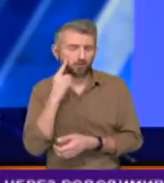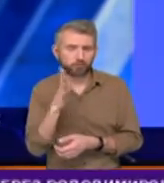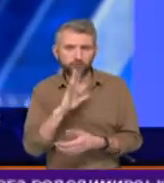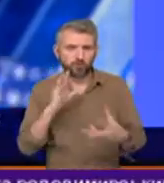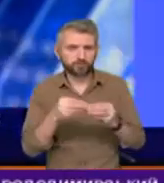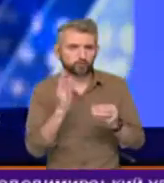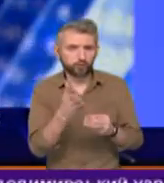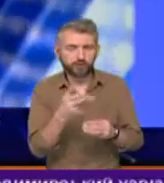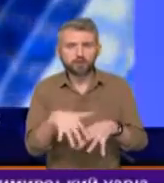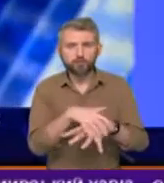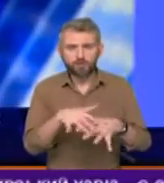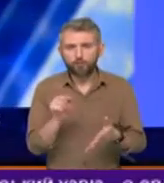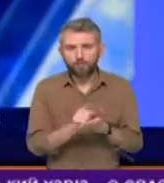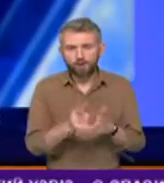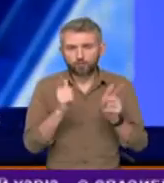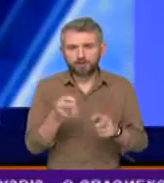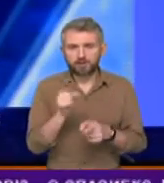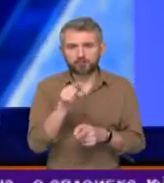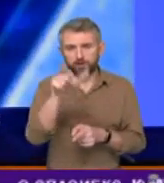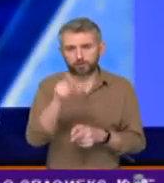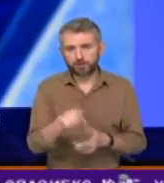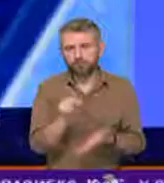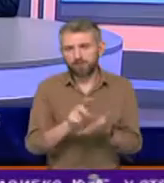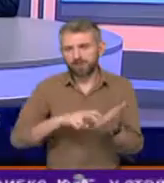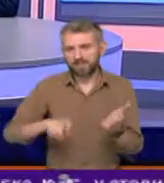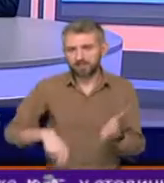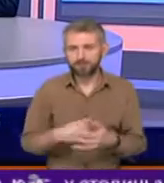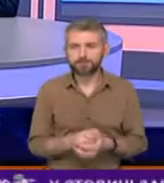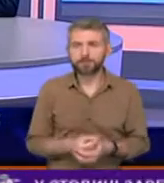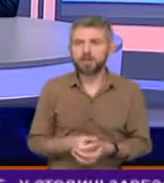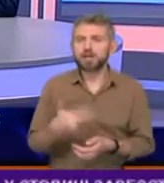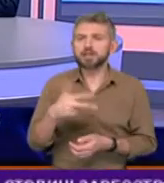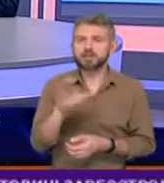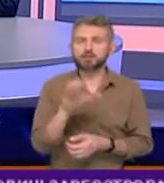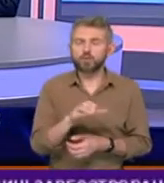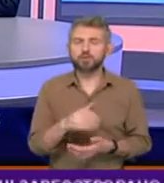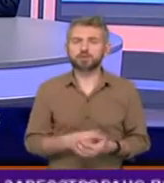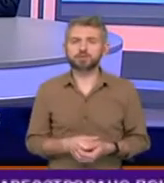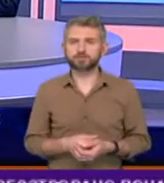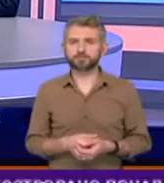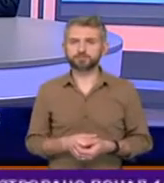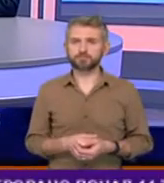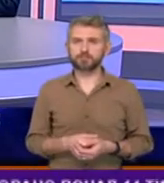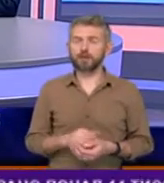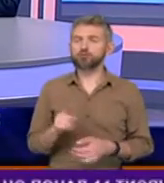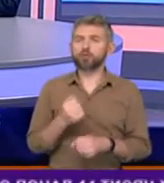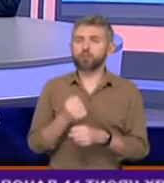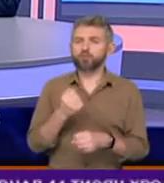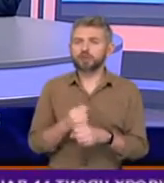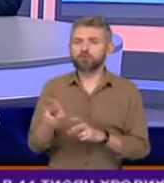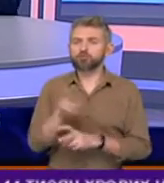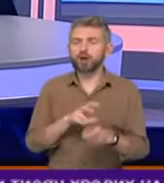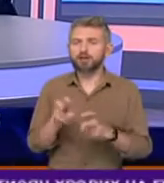наслідки. А суспільство має згодитися на те, що ця людина має відійти. Буквально 30 секунд. Що робити? Передусім